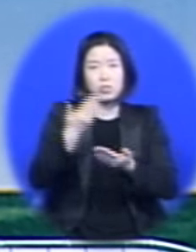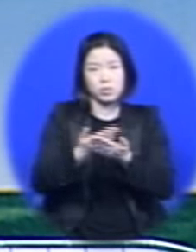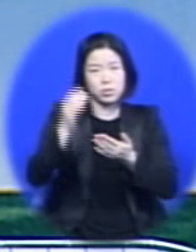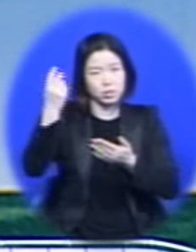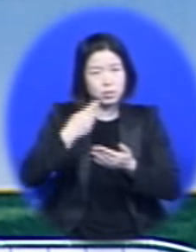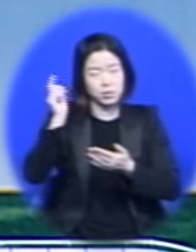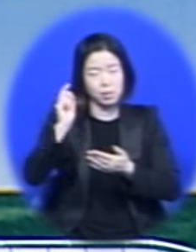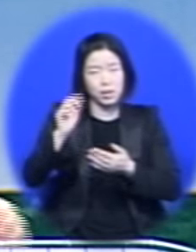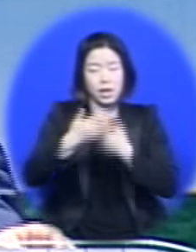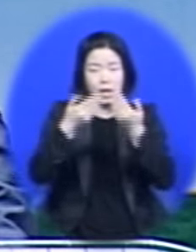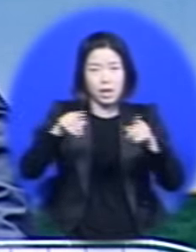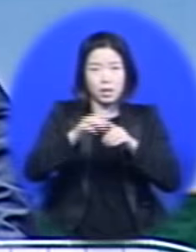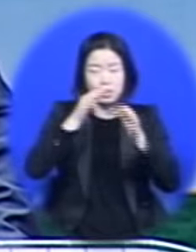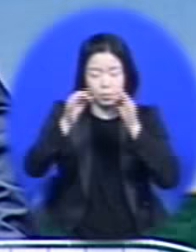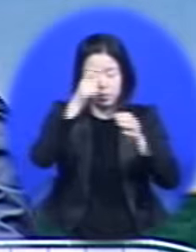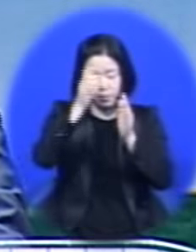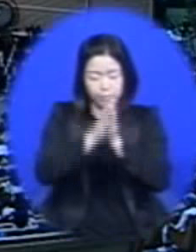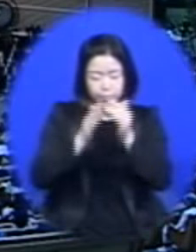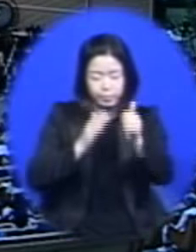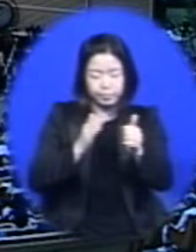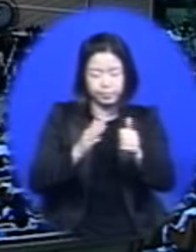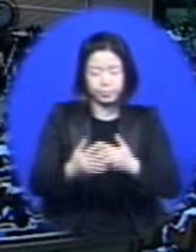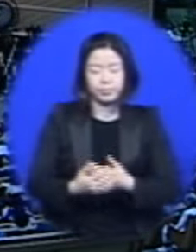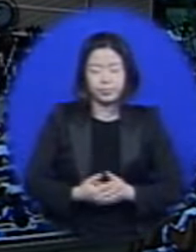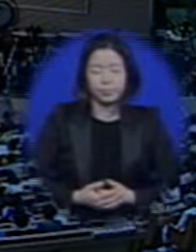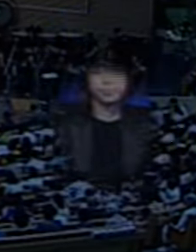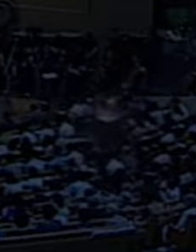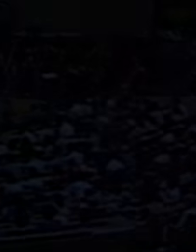우리 다 같이 통성으로 기도하겠습니다. 은혜와 사랑이 충만하신 아버지 하나님.